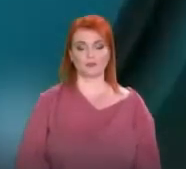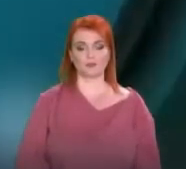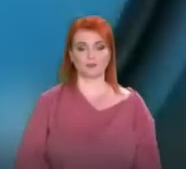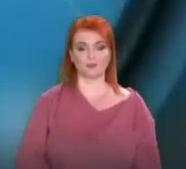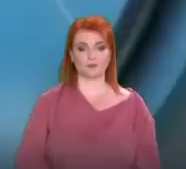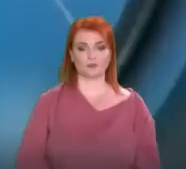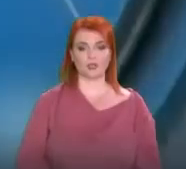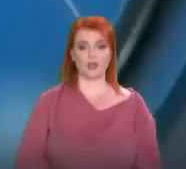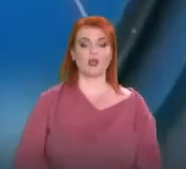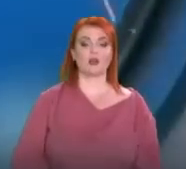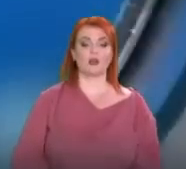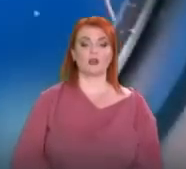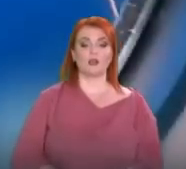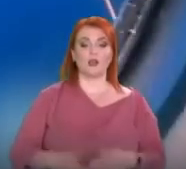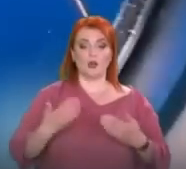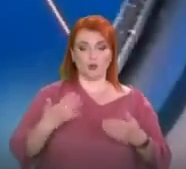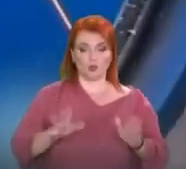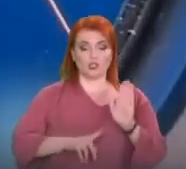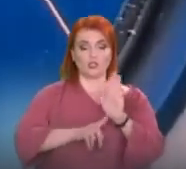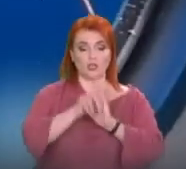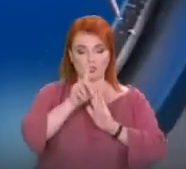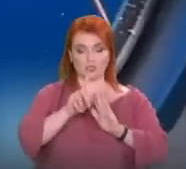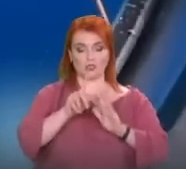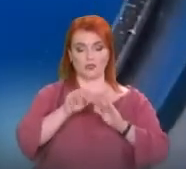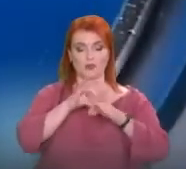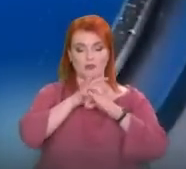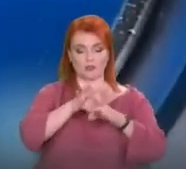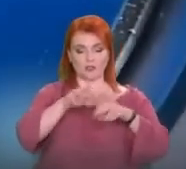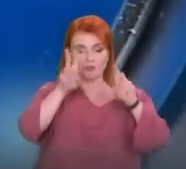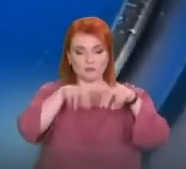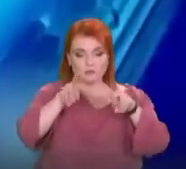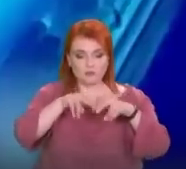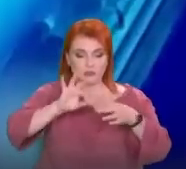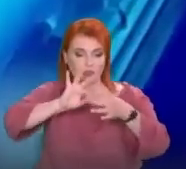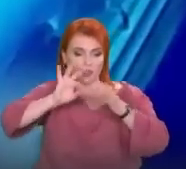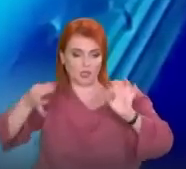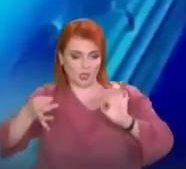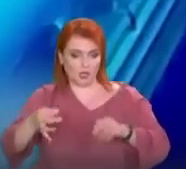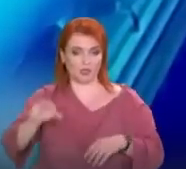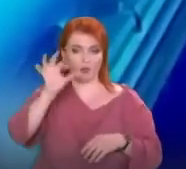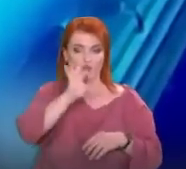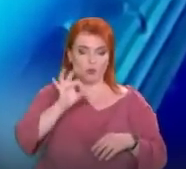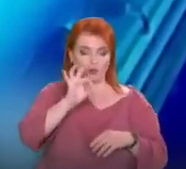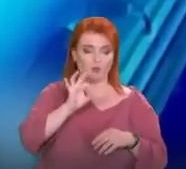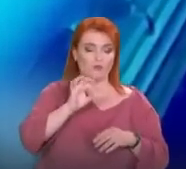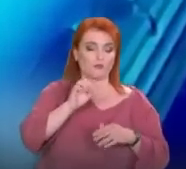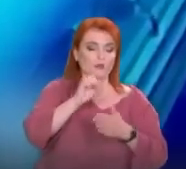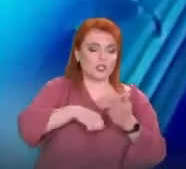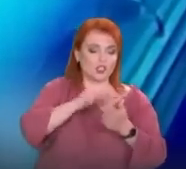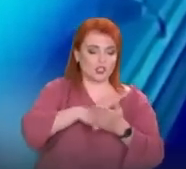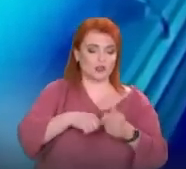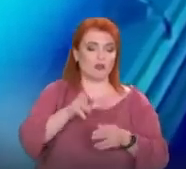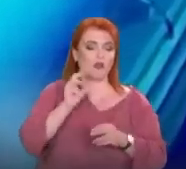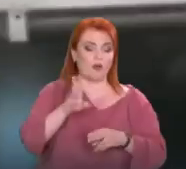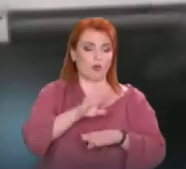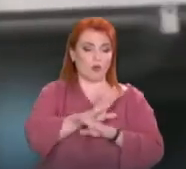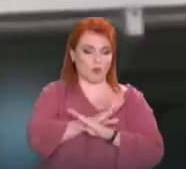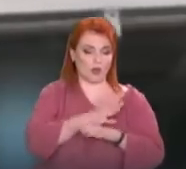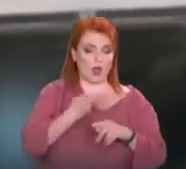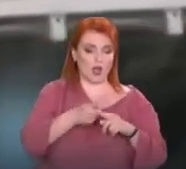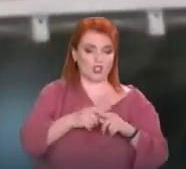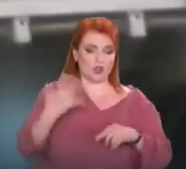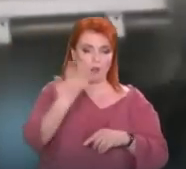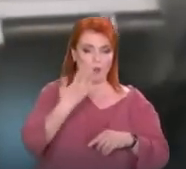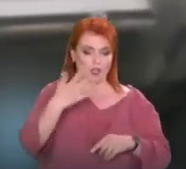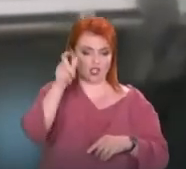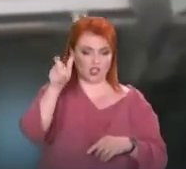Au fost inițiate două anchete după implozia submersibilului Titan pentru a afla circumstanțele care au dus la moartea celor 5 persoane aflate la bord. Prin